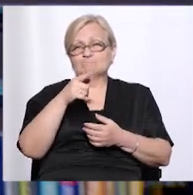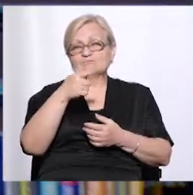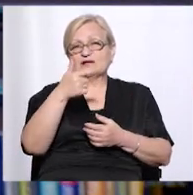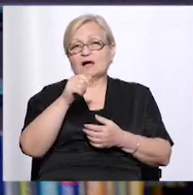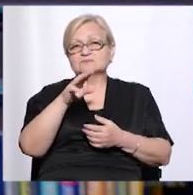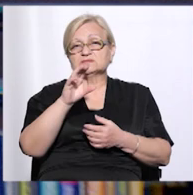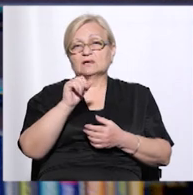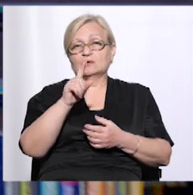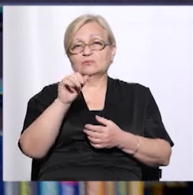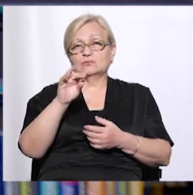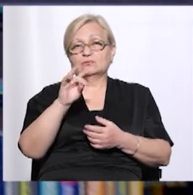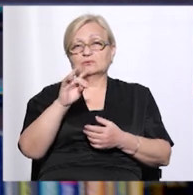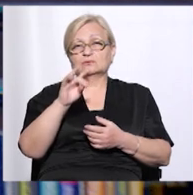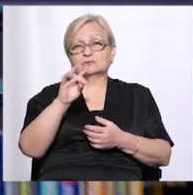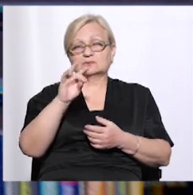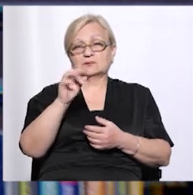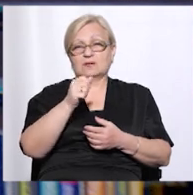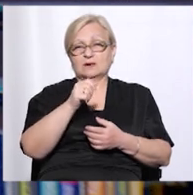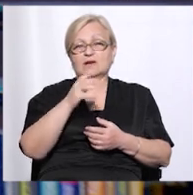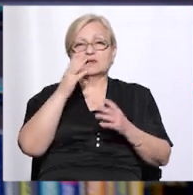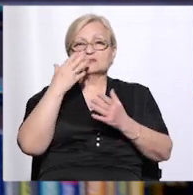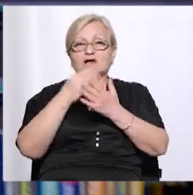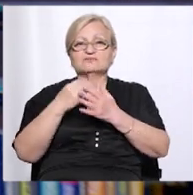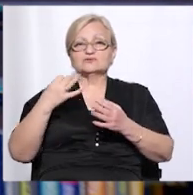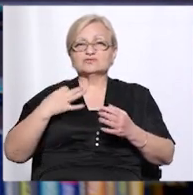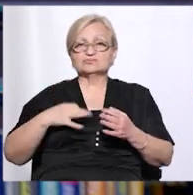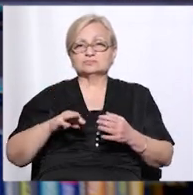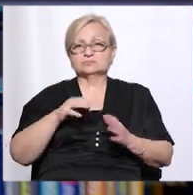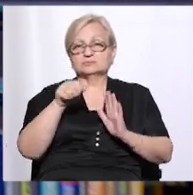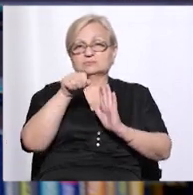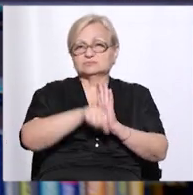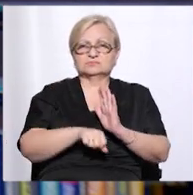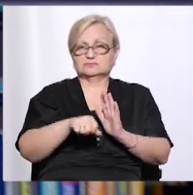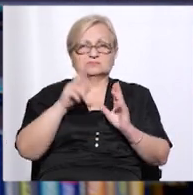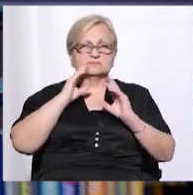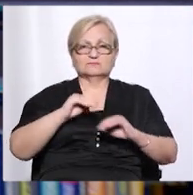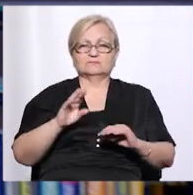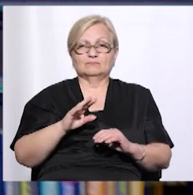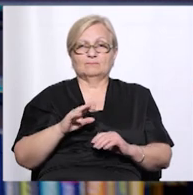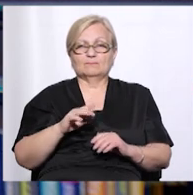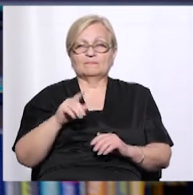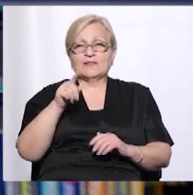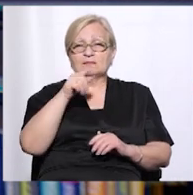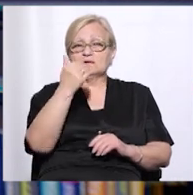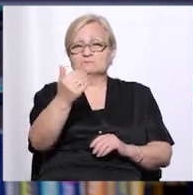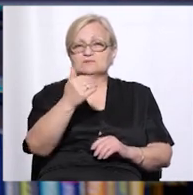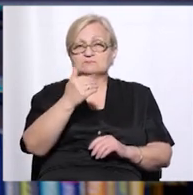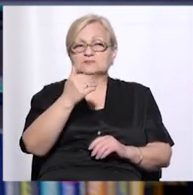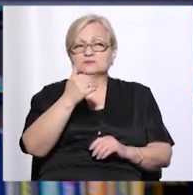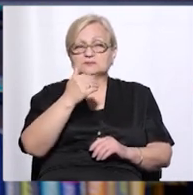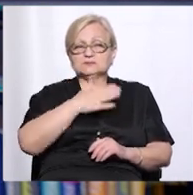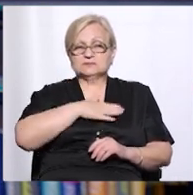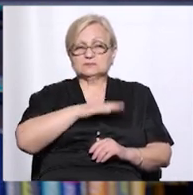კონსტანტინე გამსახურდია ვერც თავისი შვილის სიკვდილს ვერ მოესწრო. და ძალიან გავდა ეს სიკვდილი მეფე გიორგის